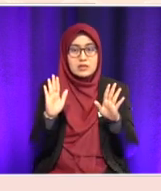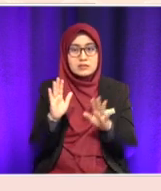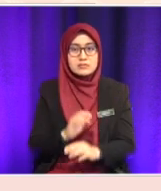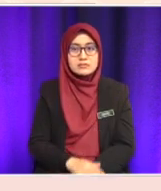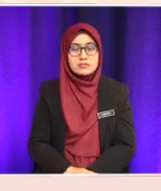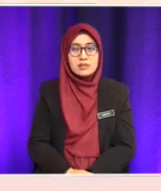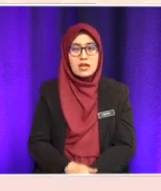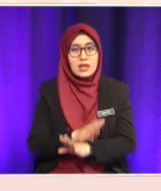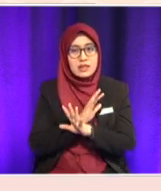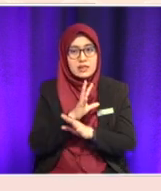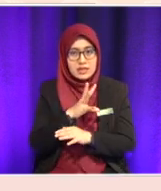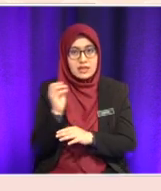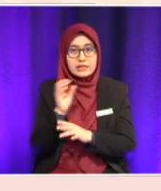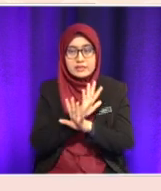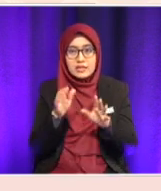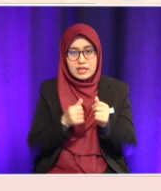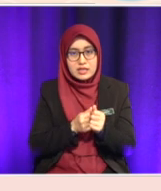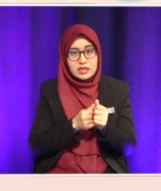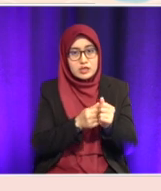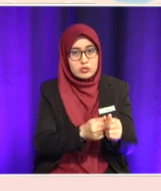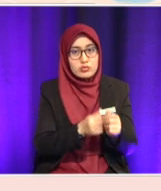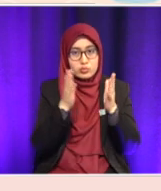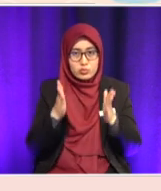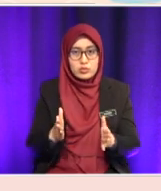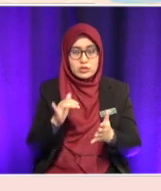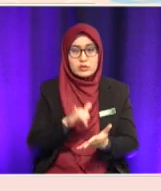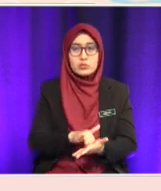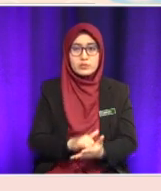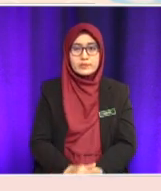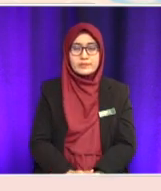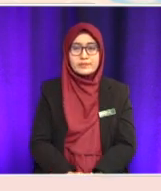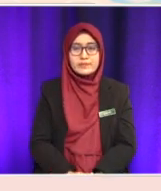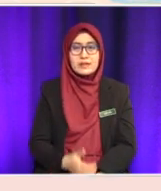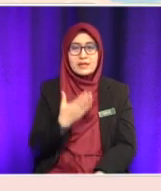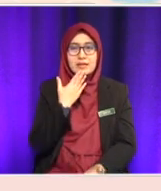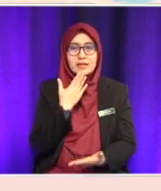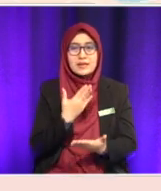menarik perhatian orang ramai Baiklah